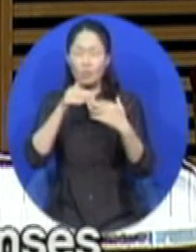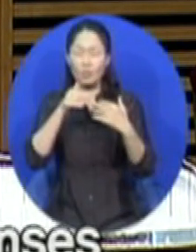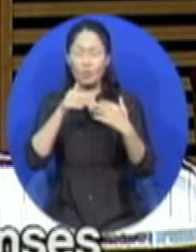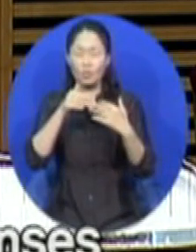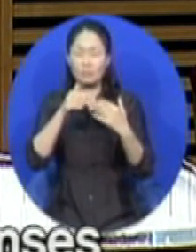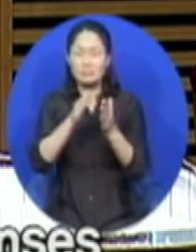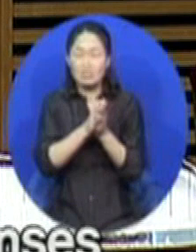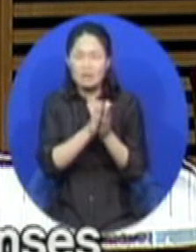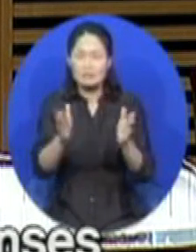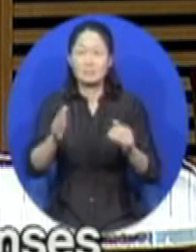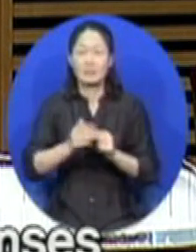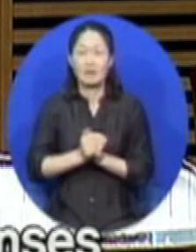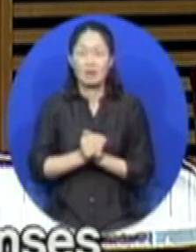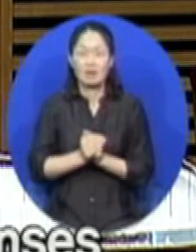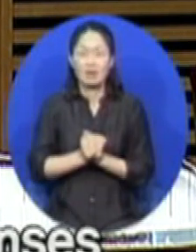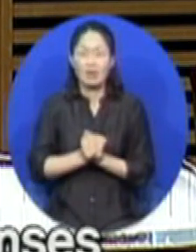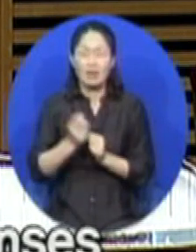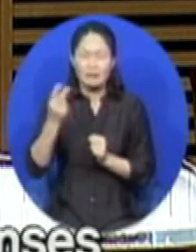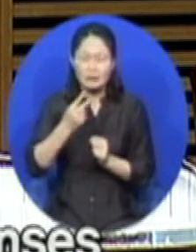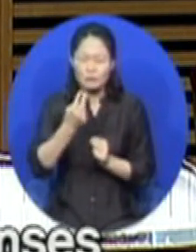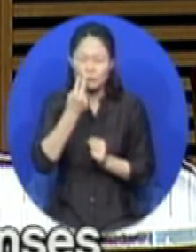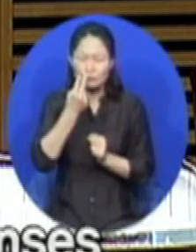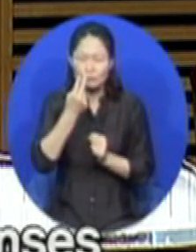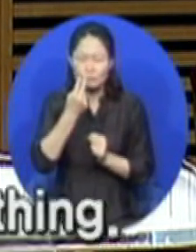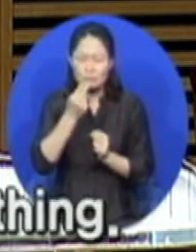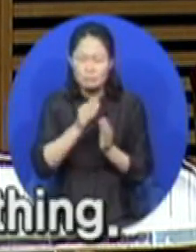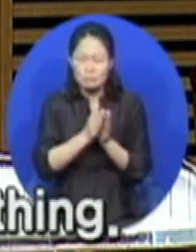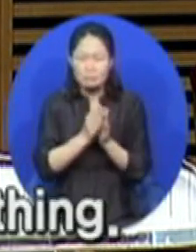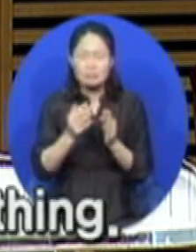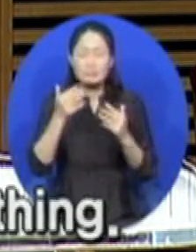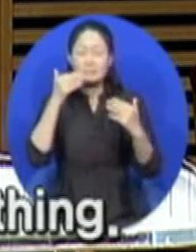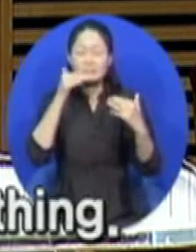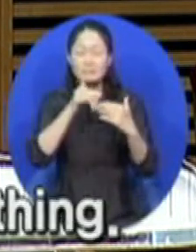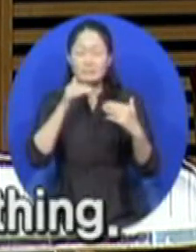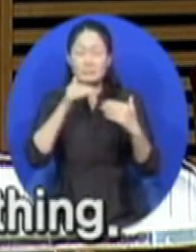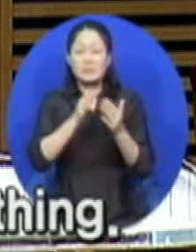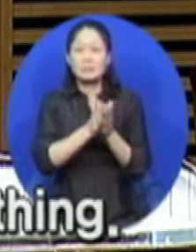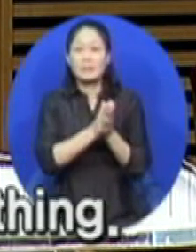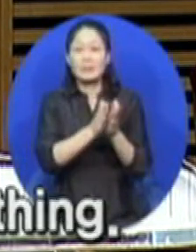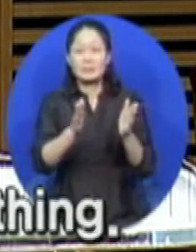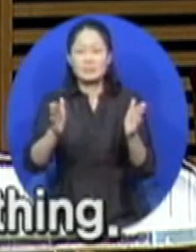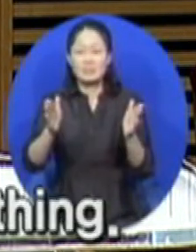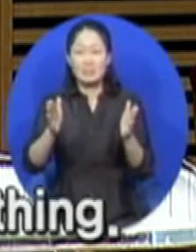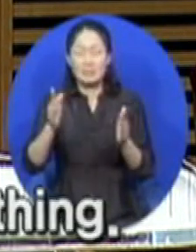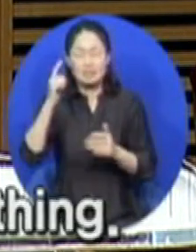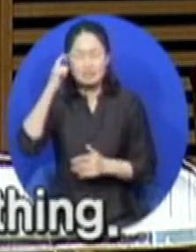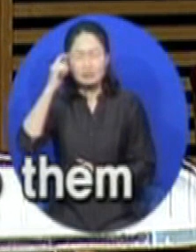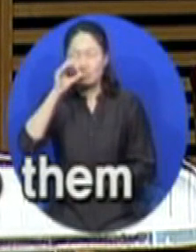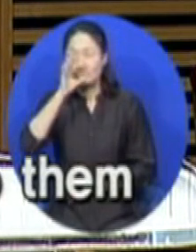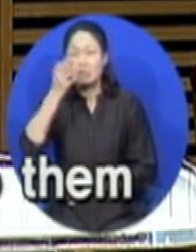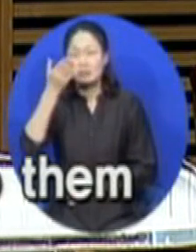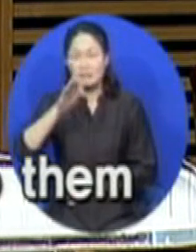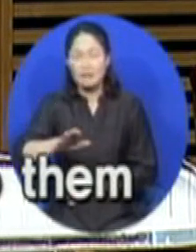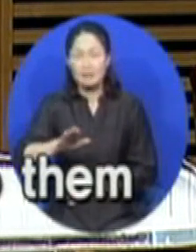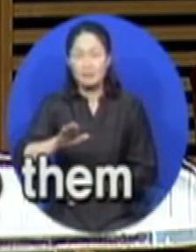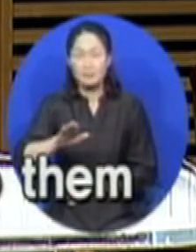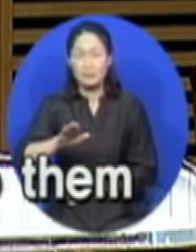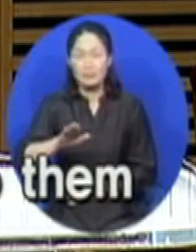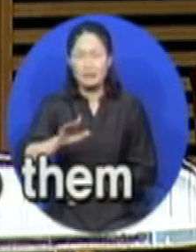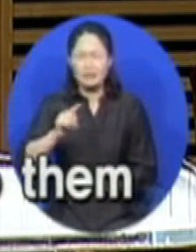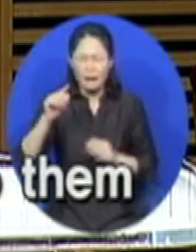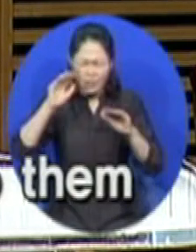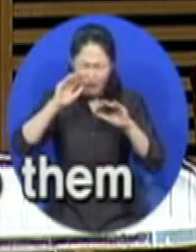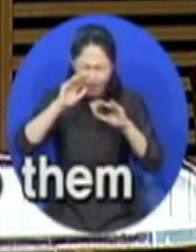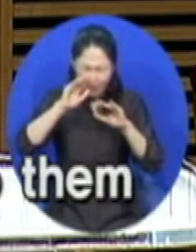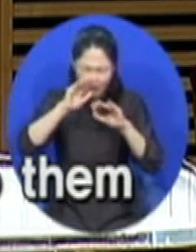5 다시 숨을 쉰 의식은 없지만 숨을 쉬는 거에요 그때 그 깜깜한